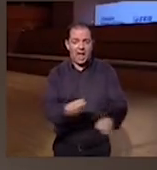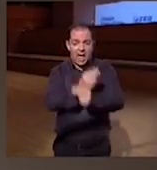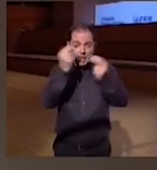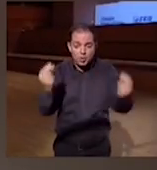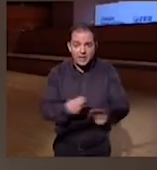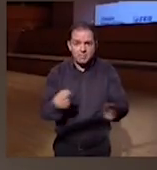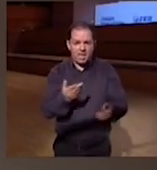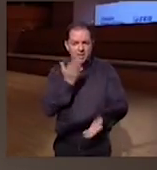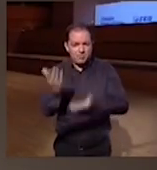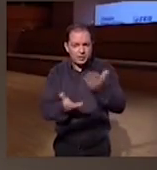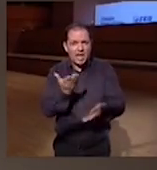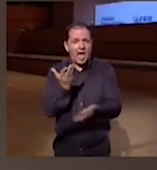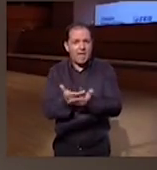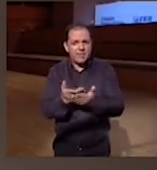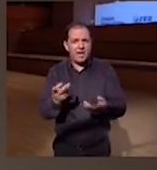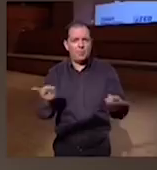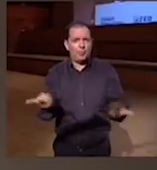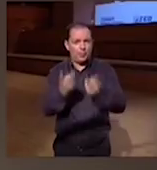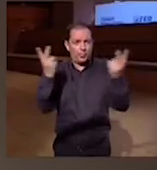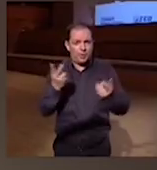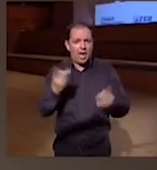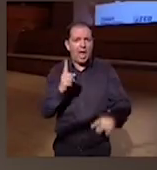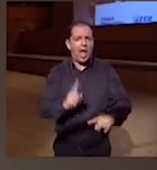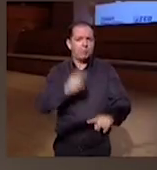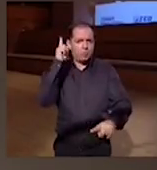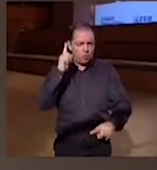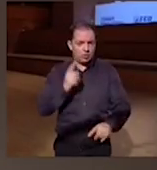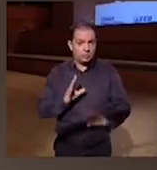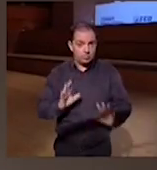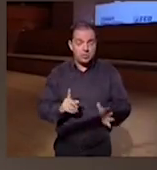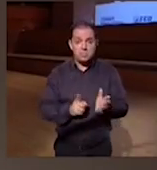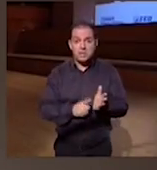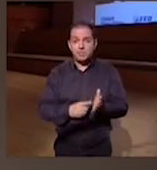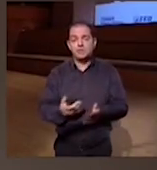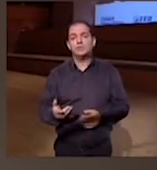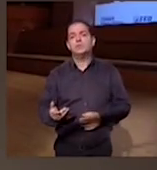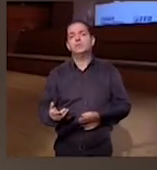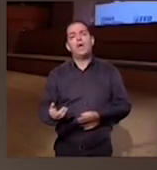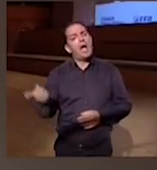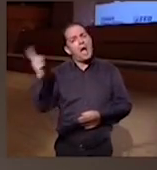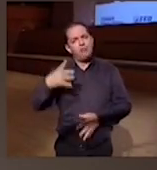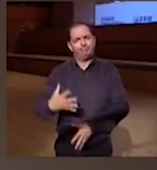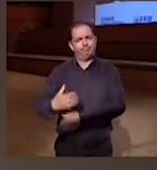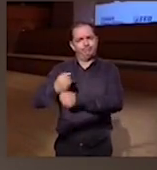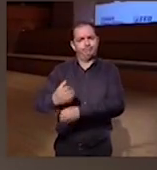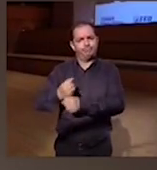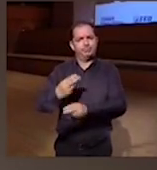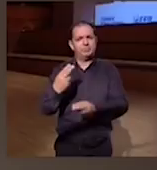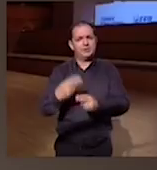των αδειοδοτήσεων, έπρεπε και πρέπει να επιληθούν και άλλα σημαντικά